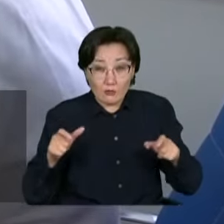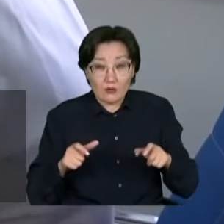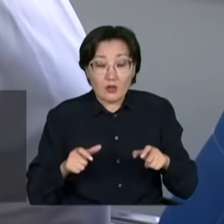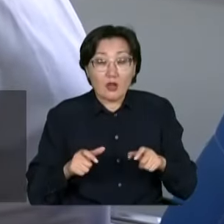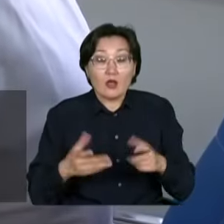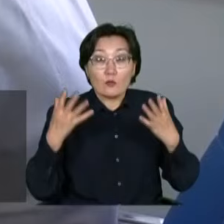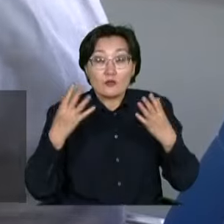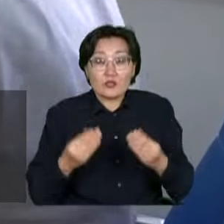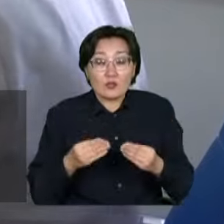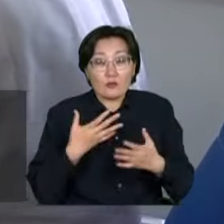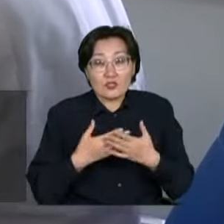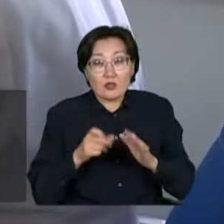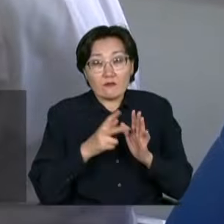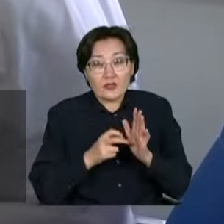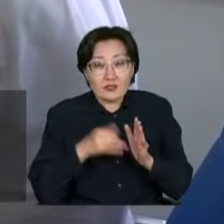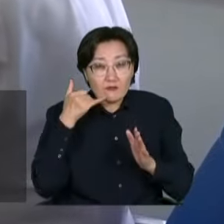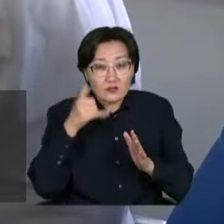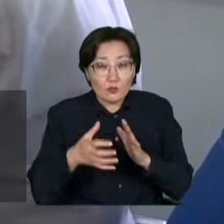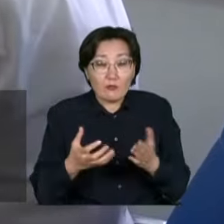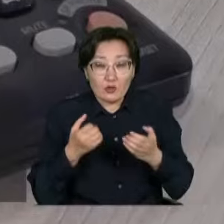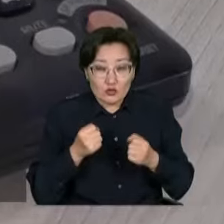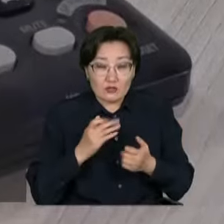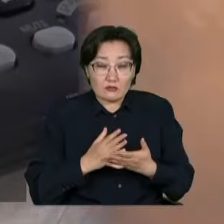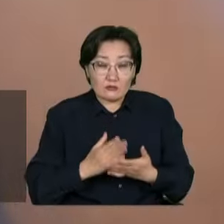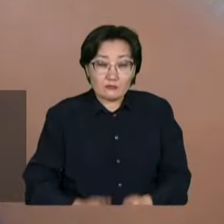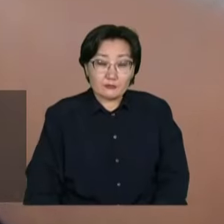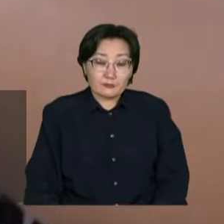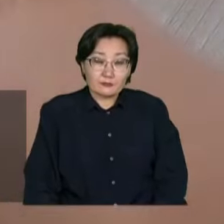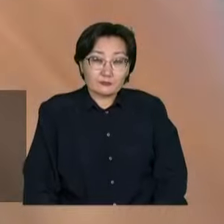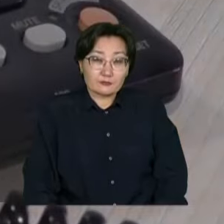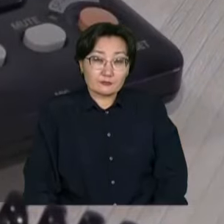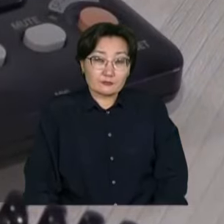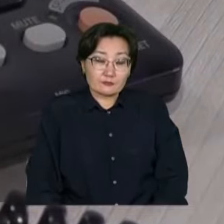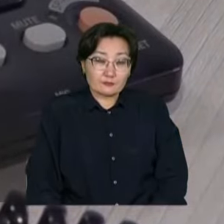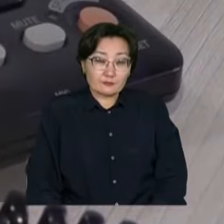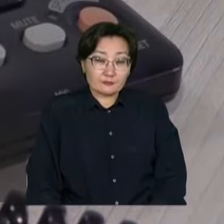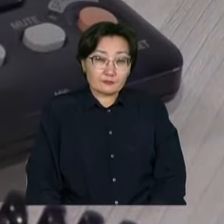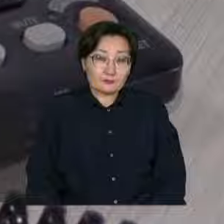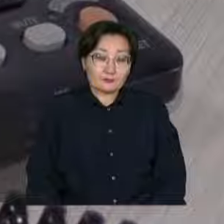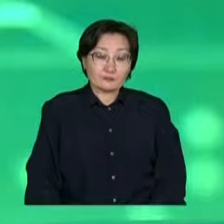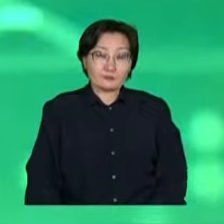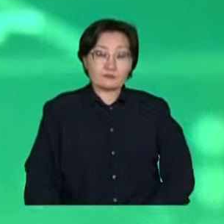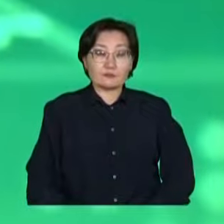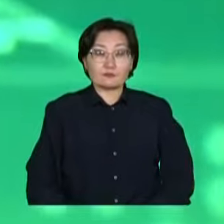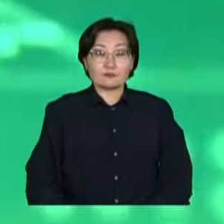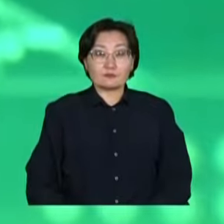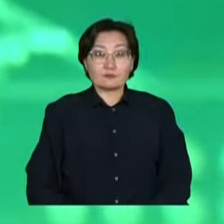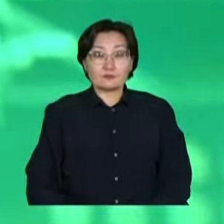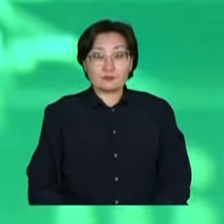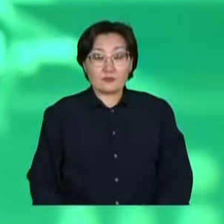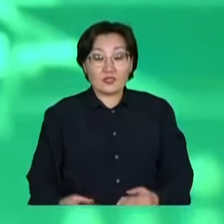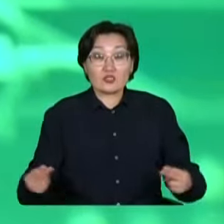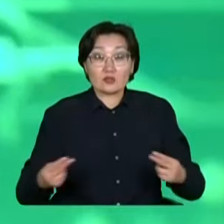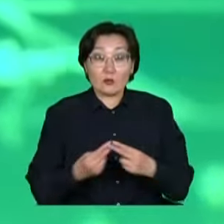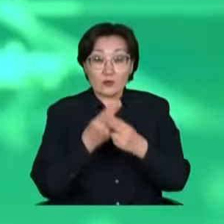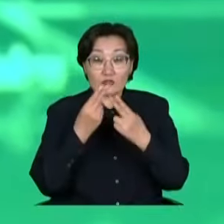пульс 103 поступает около 800 вызовов. Нургуль Алина, Зматил Байтли, канал Алматы, Североказахстанская область. В Астане